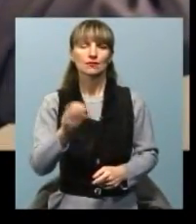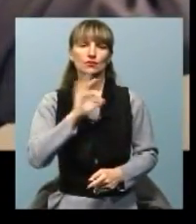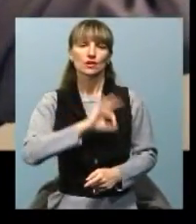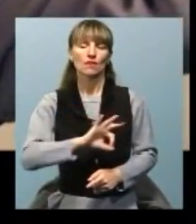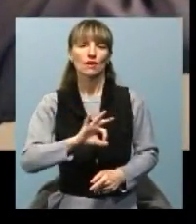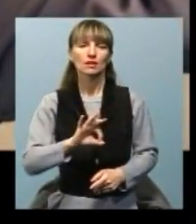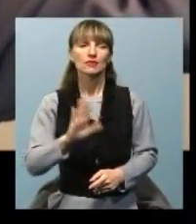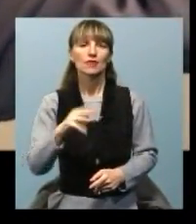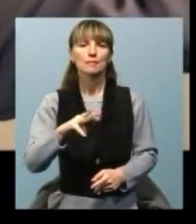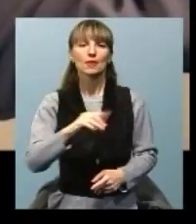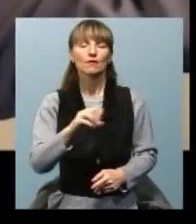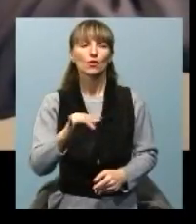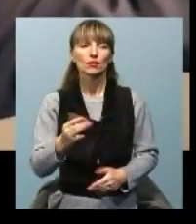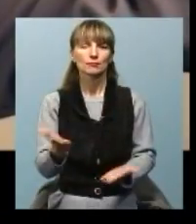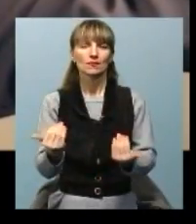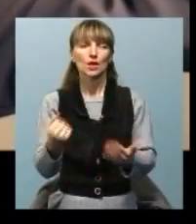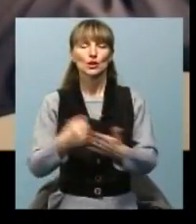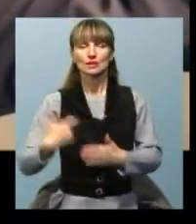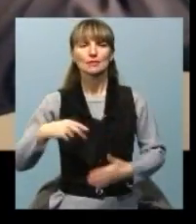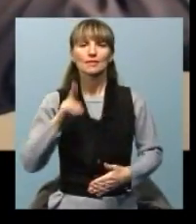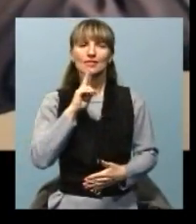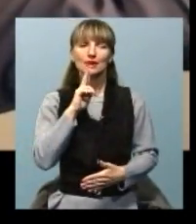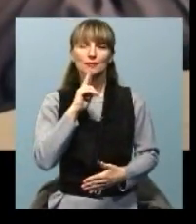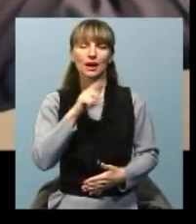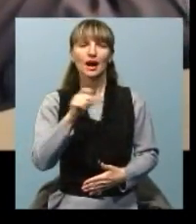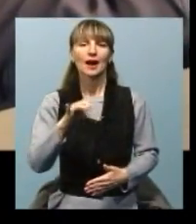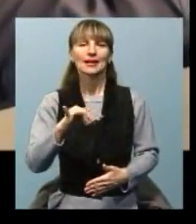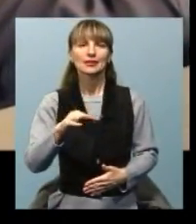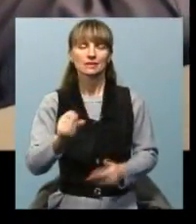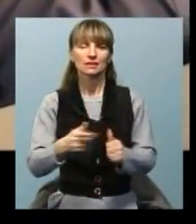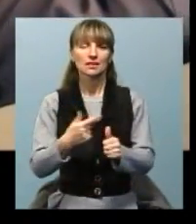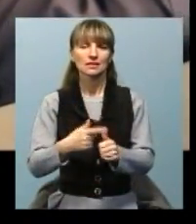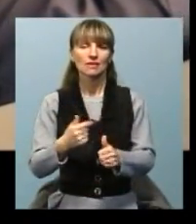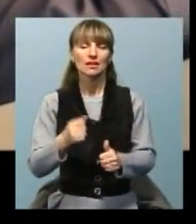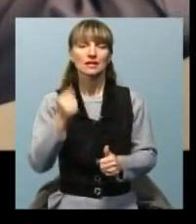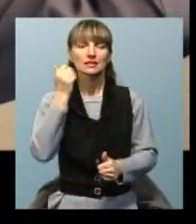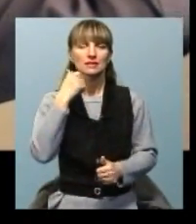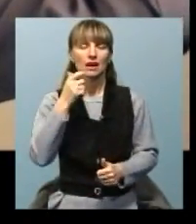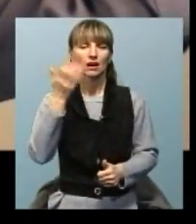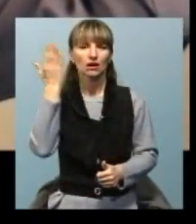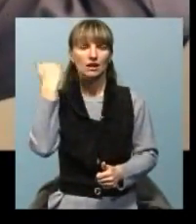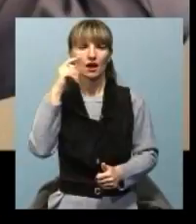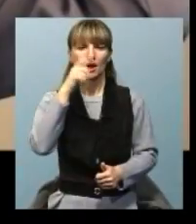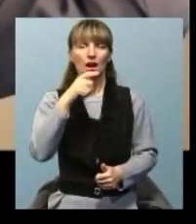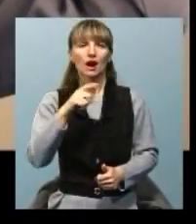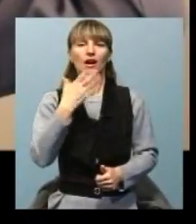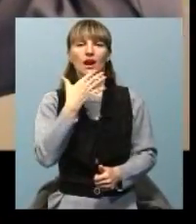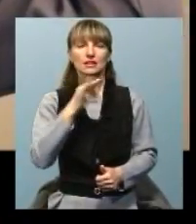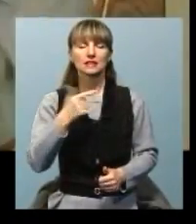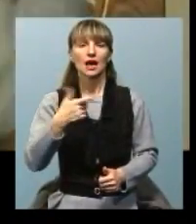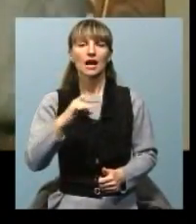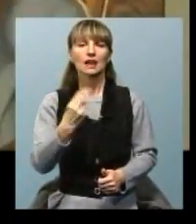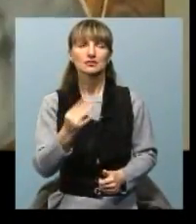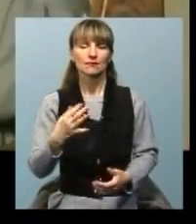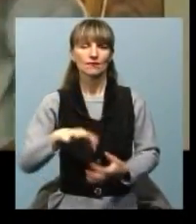міфології для позначення здатності привертати до себе увагу. Харитами називалися старогрецькі богині краси, грації і